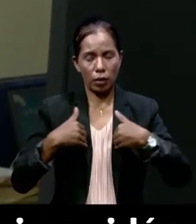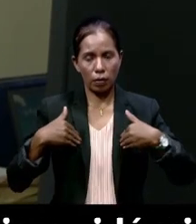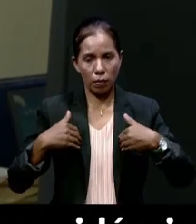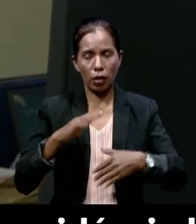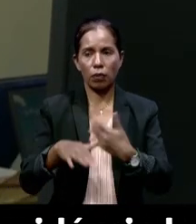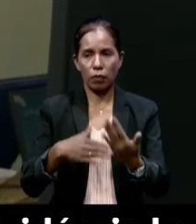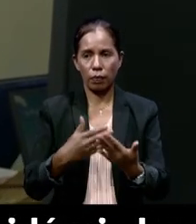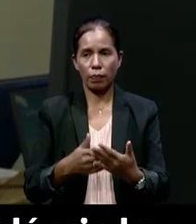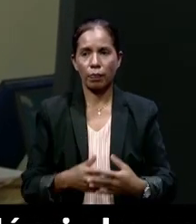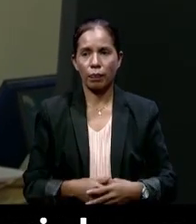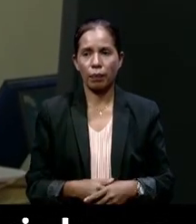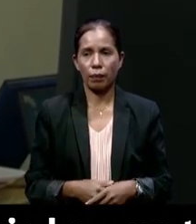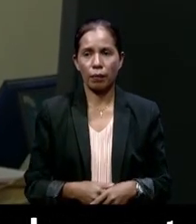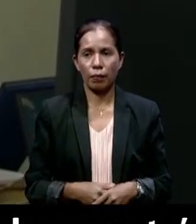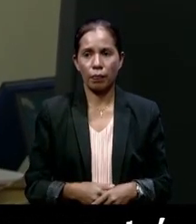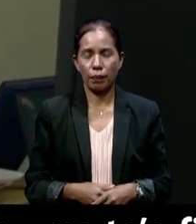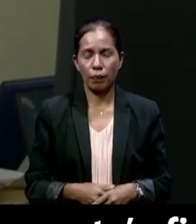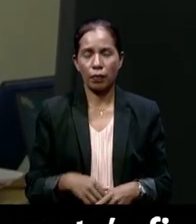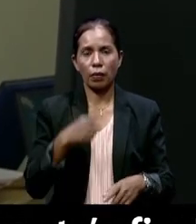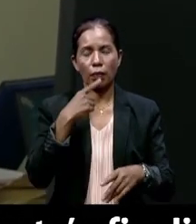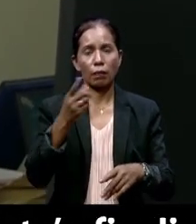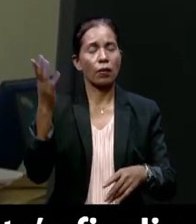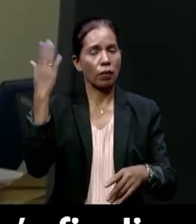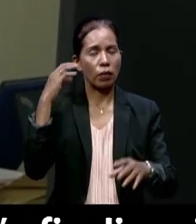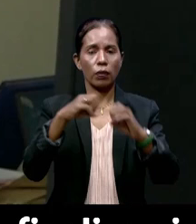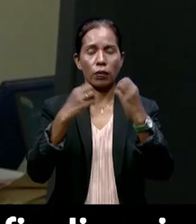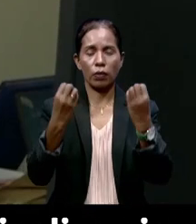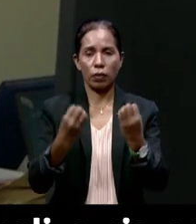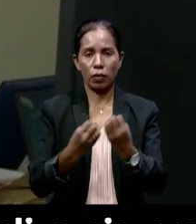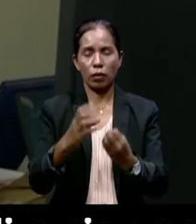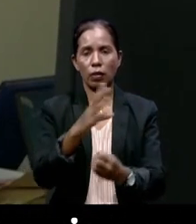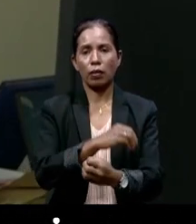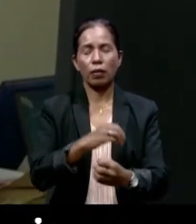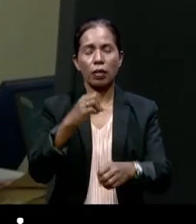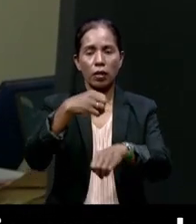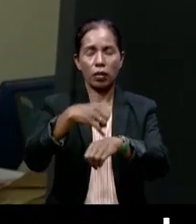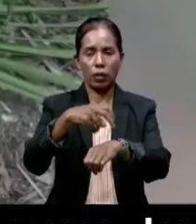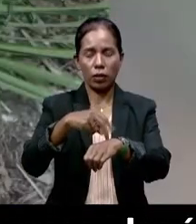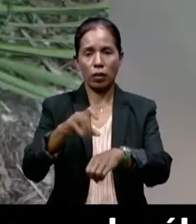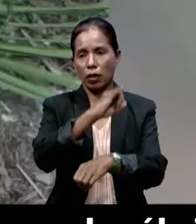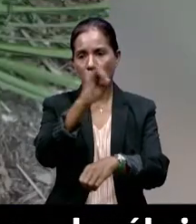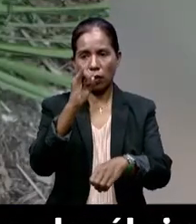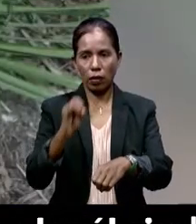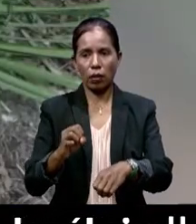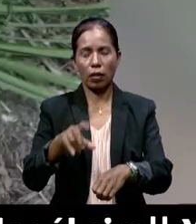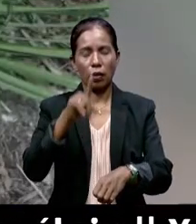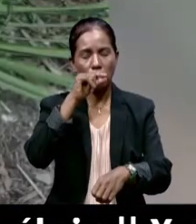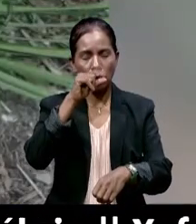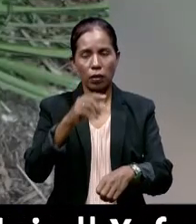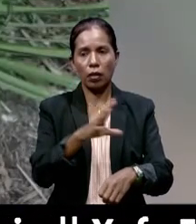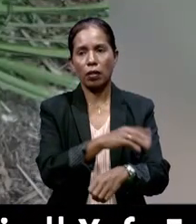ambiental. Rekorda fali katak antes ne organisasaun BirdLife International Mos identifika katak manu fuik